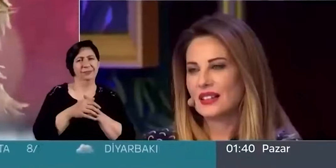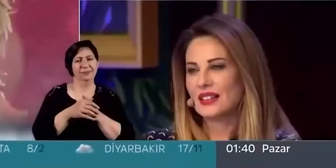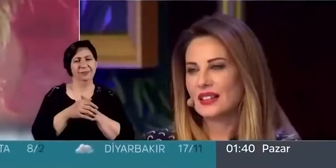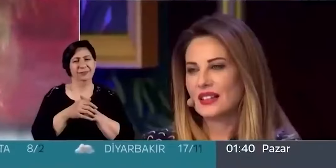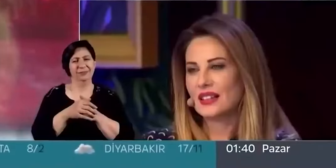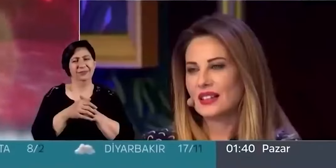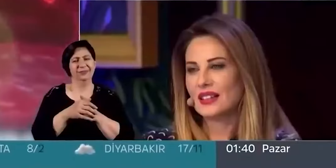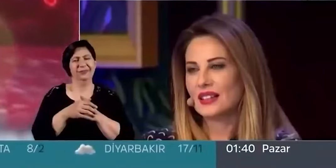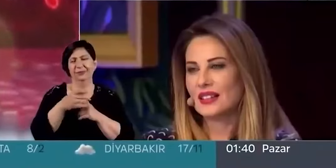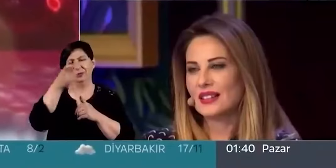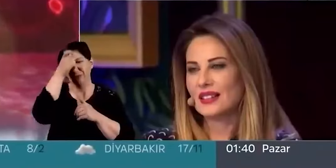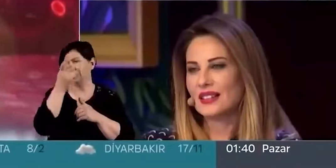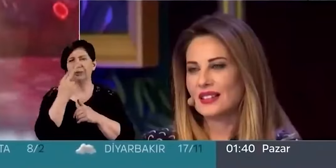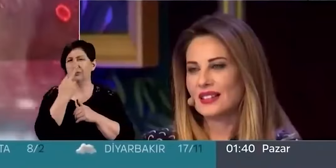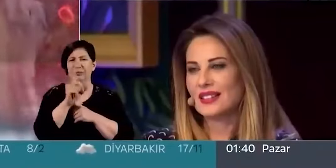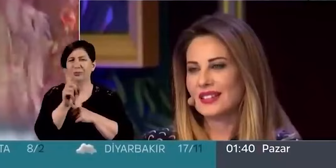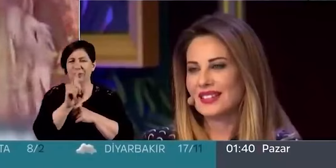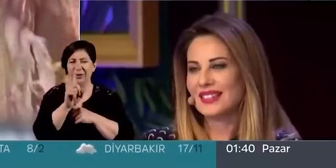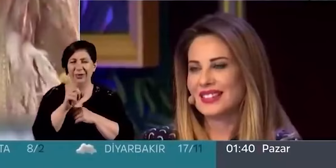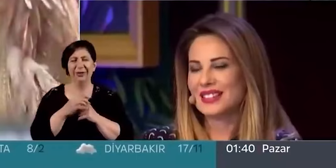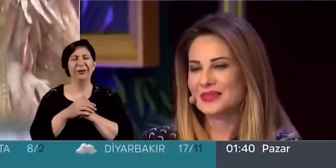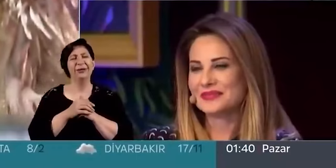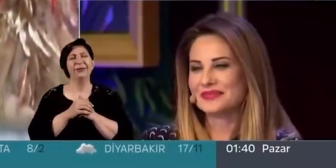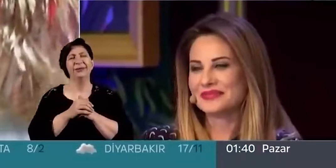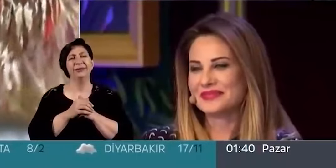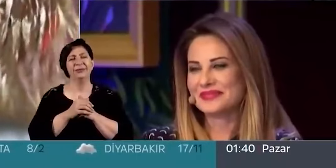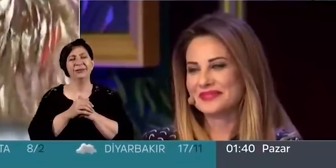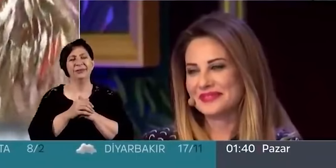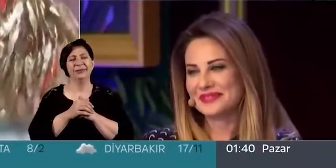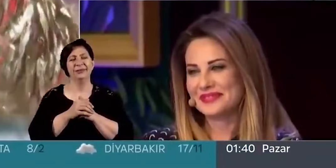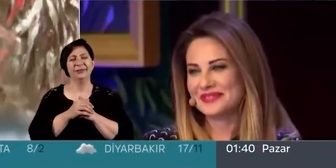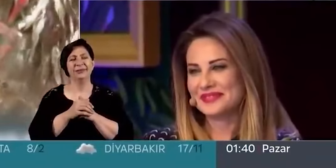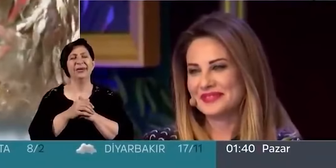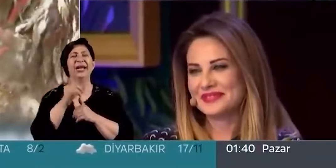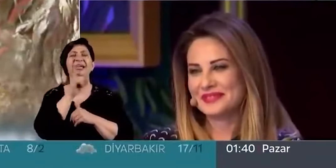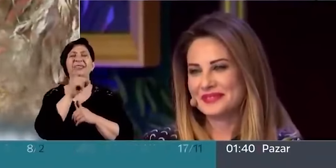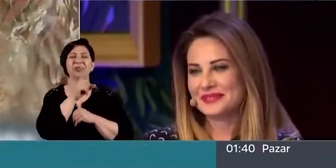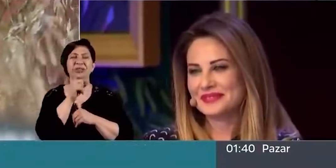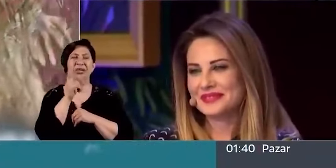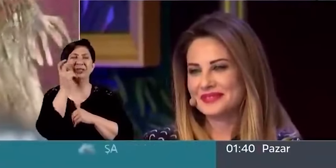Tomorrow will be too late. It's now.